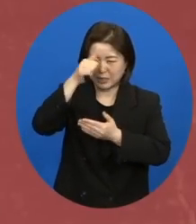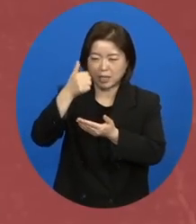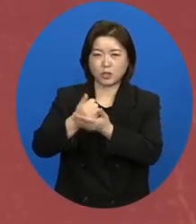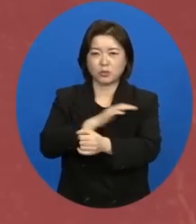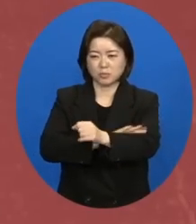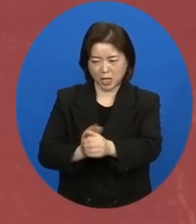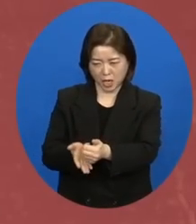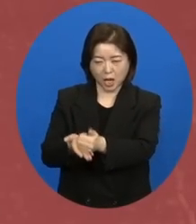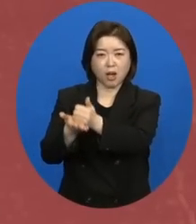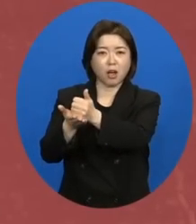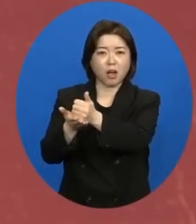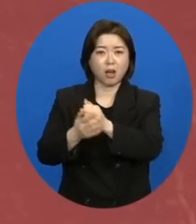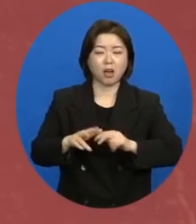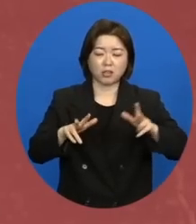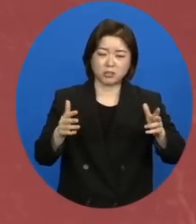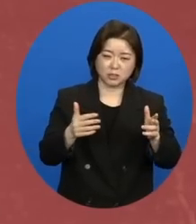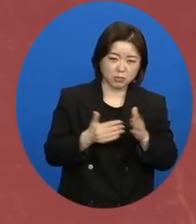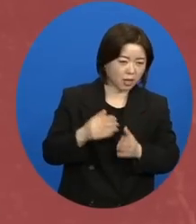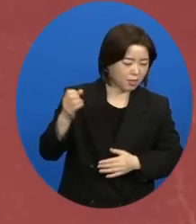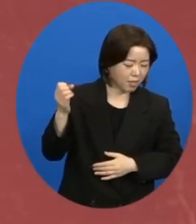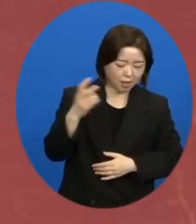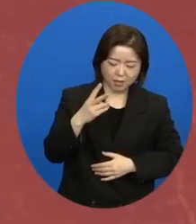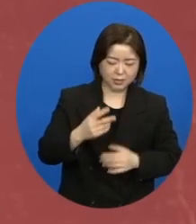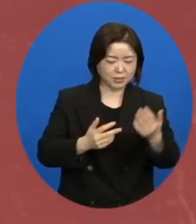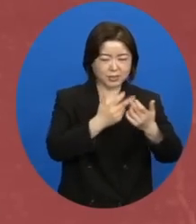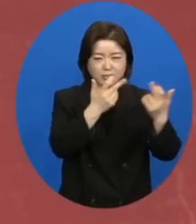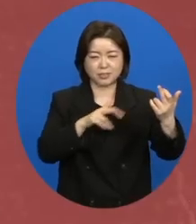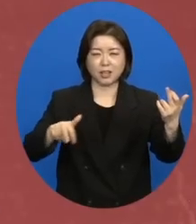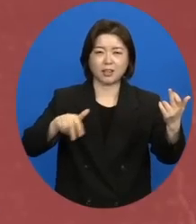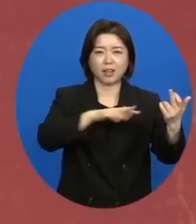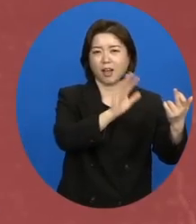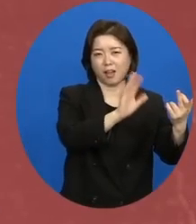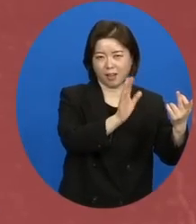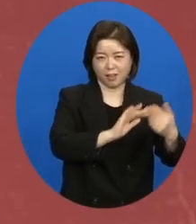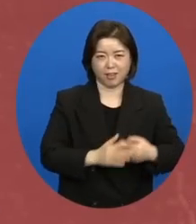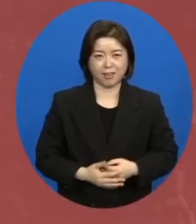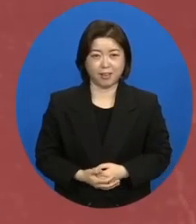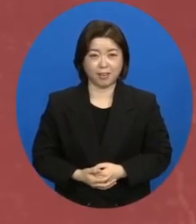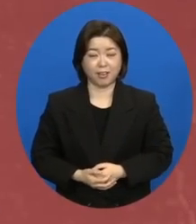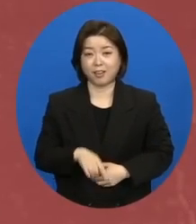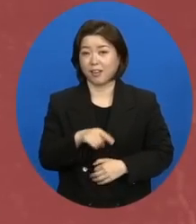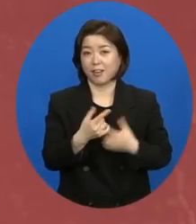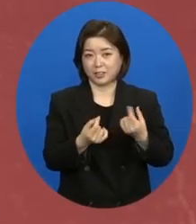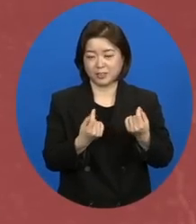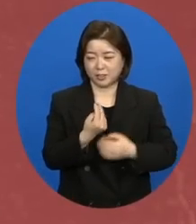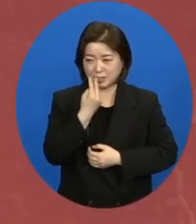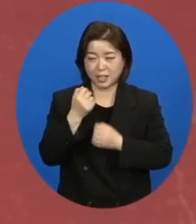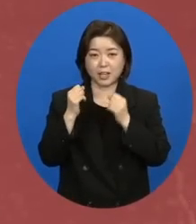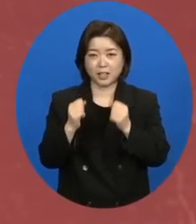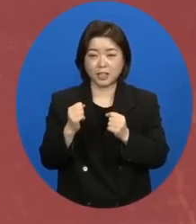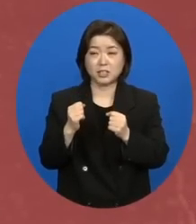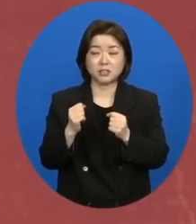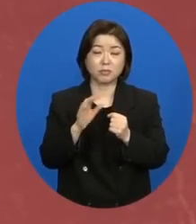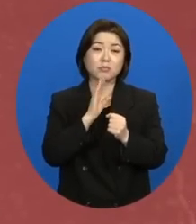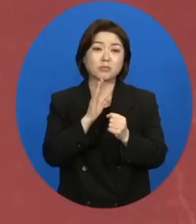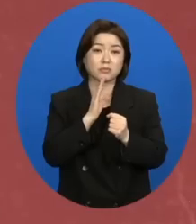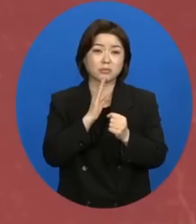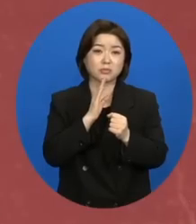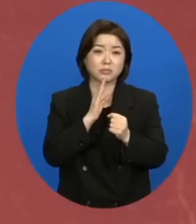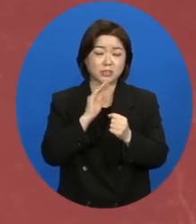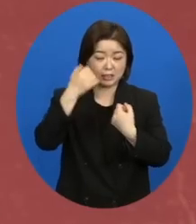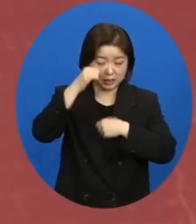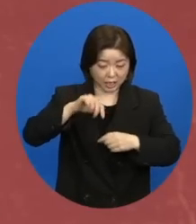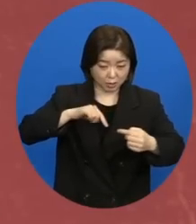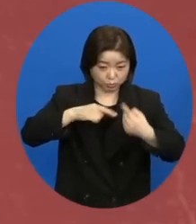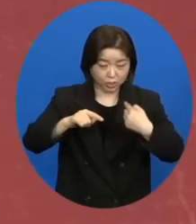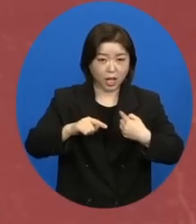지금까지 다시는 주일날 산에 안 가요. 그런 살아계시는 건 좋지만 다리 부러뜨리는